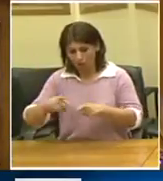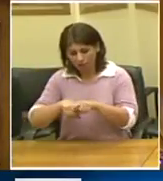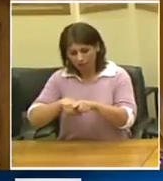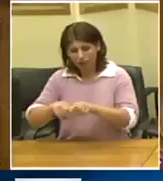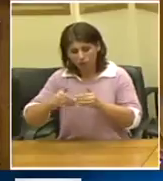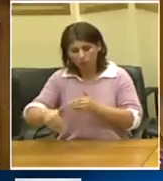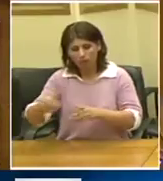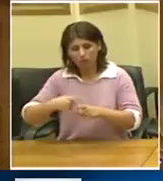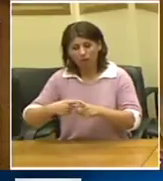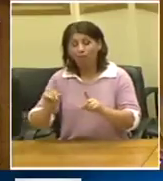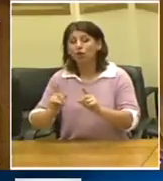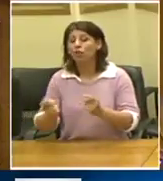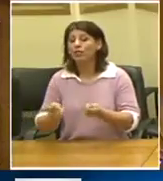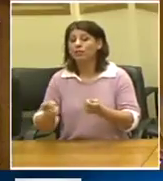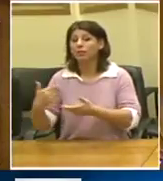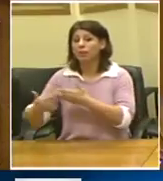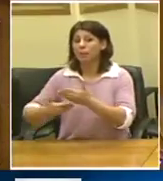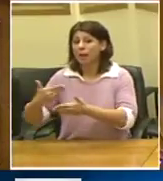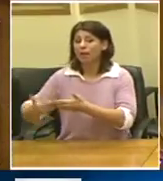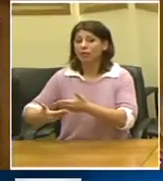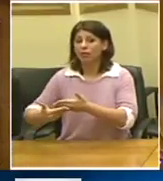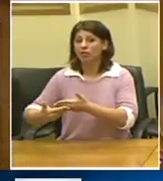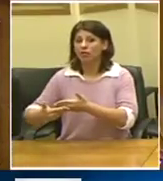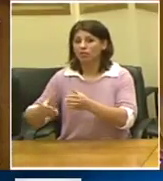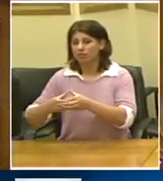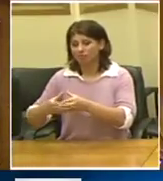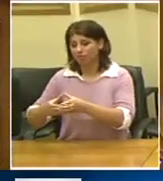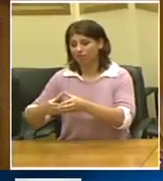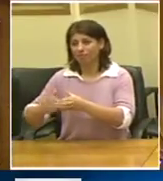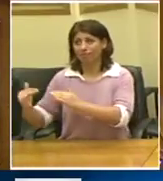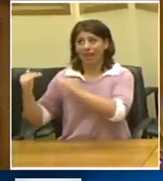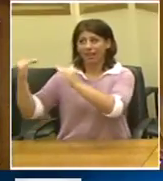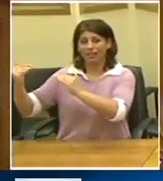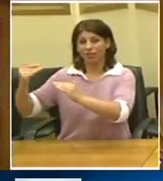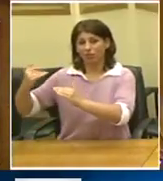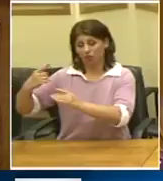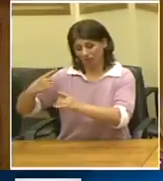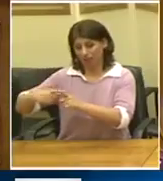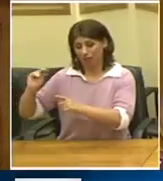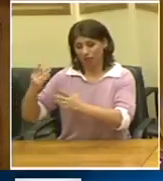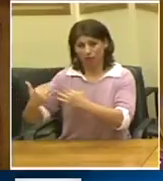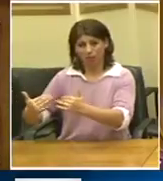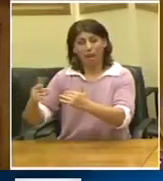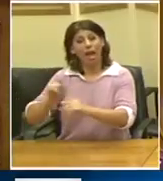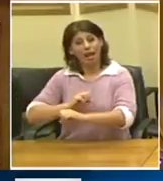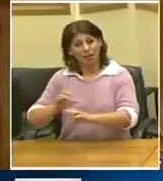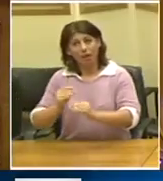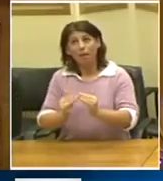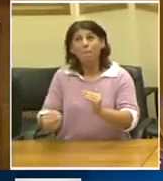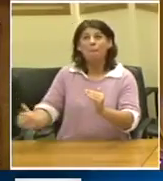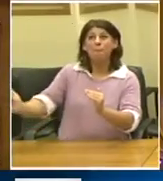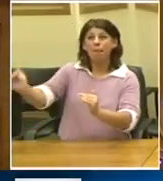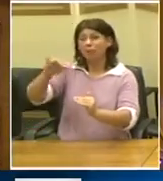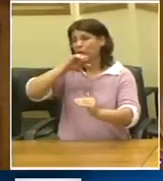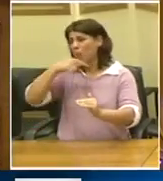που δεν συμβαίνει δυστυχώς με την παραδοσιακή και νεόκοπη ελίτ του Ελληνικού Κοινοβουλίου. Επίσης, θα ήθελα να ενημερώσω όλους εκείνους τους υπερπατριώτες που με